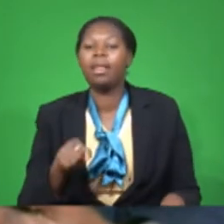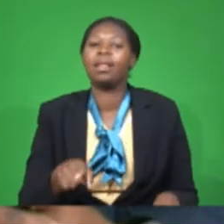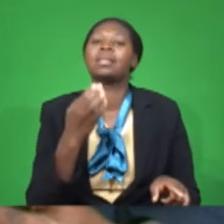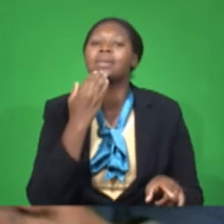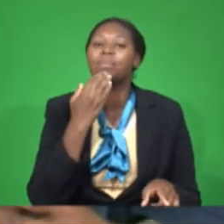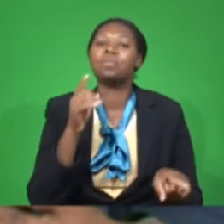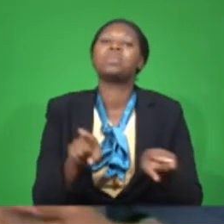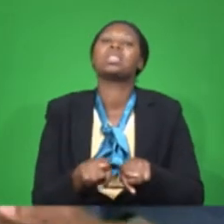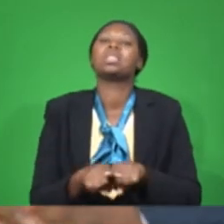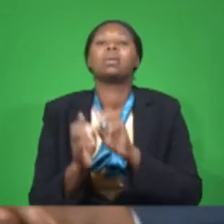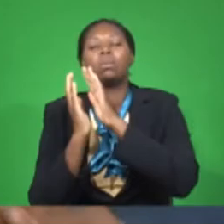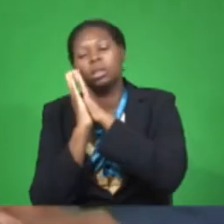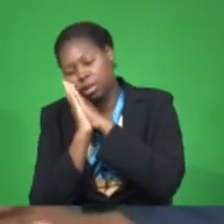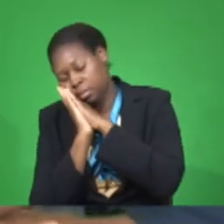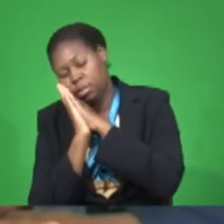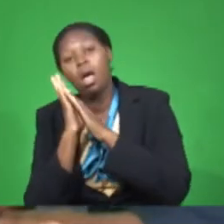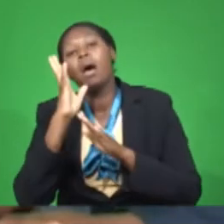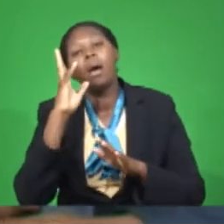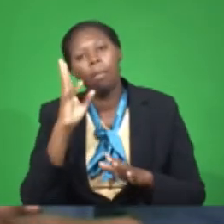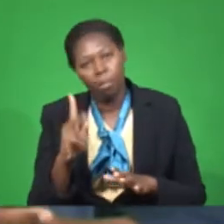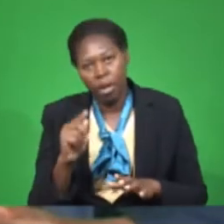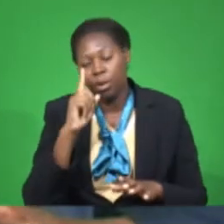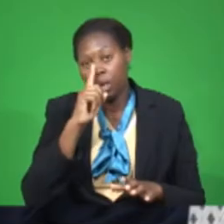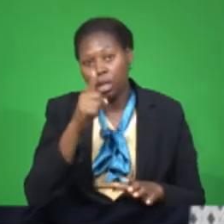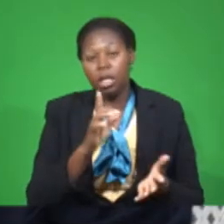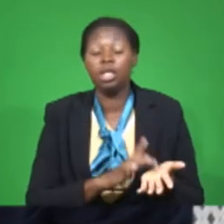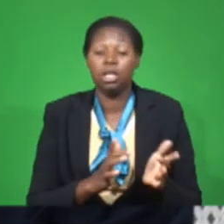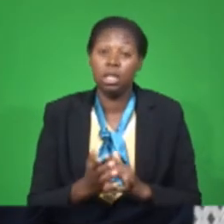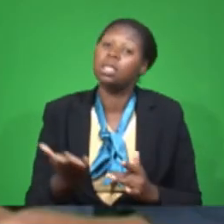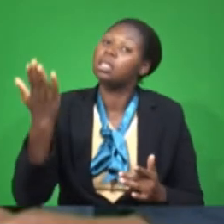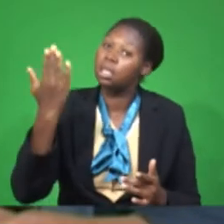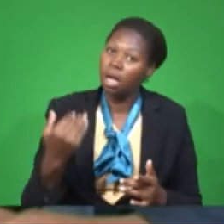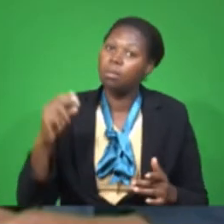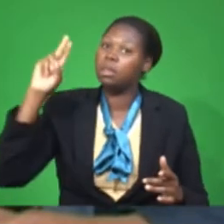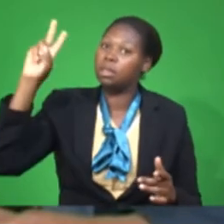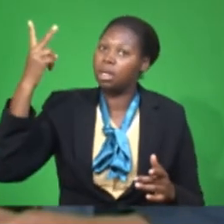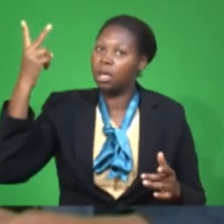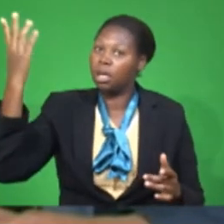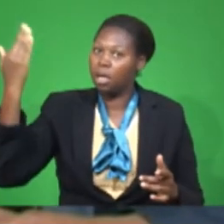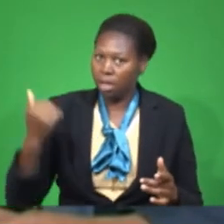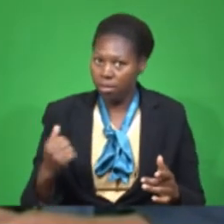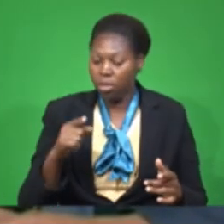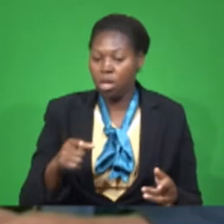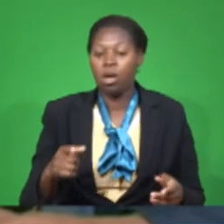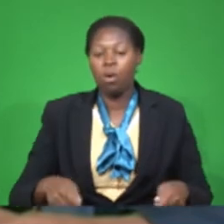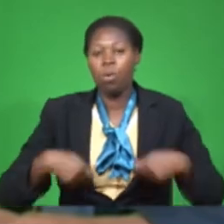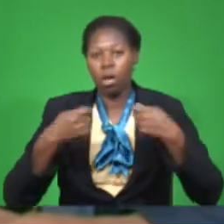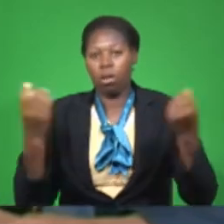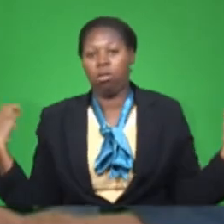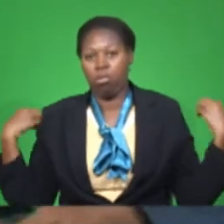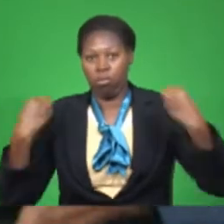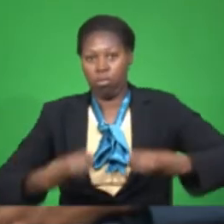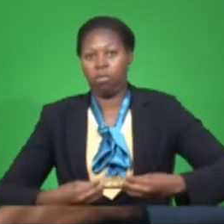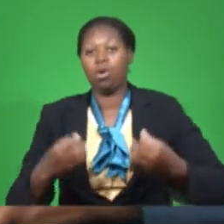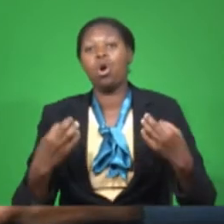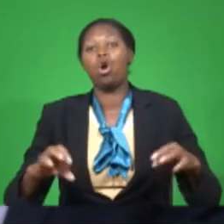Alright. Ndichozvona. Chichazongoitwa na Jesu paanouya pa second coming. Kukupfekedza kusafa nekusaora.